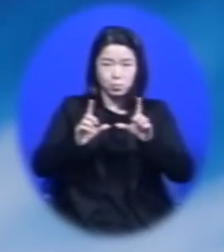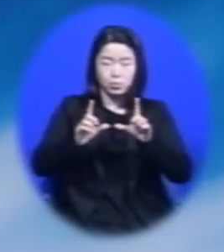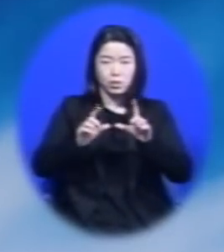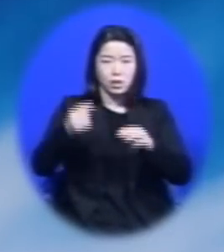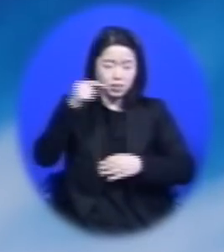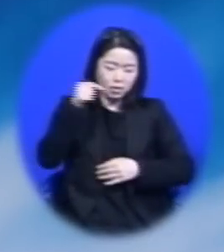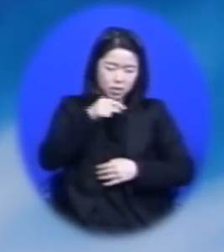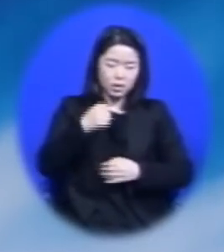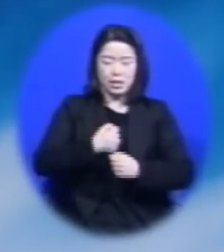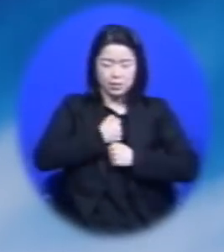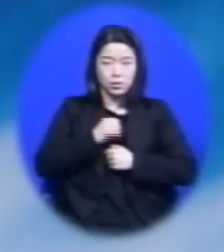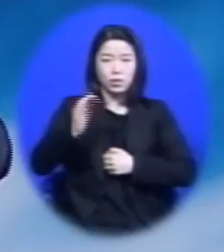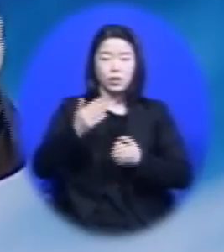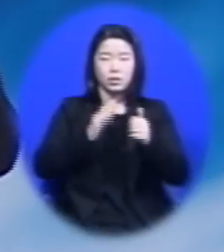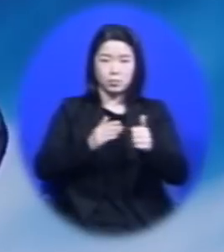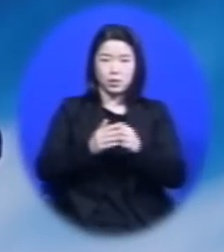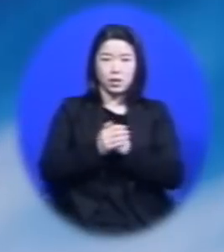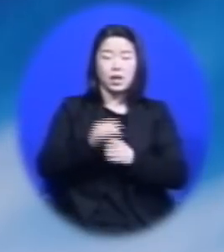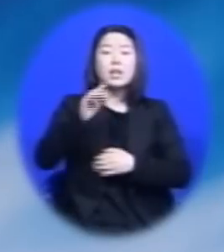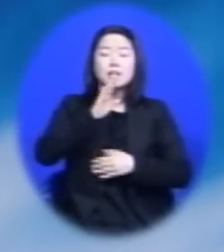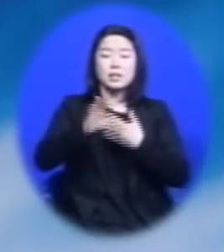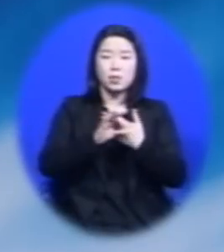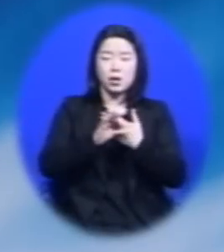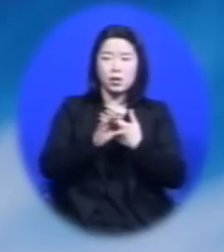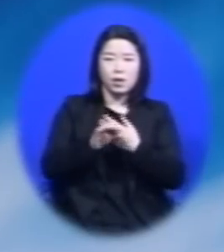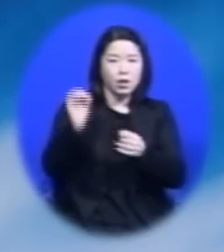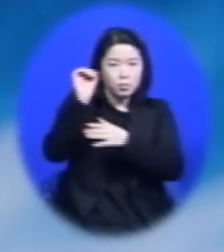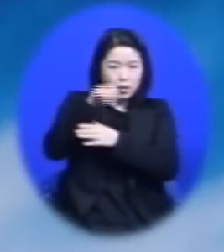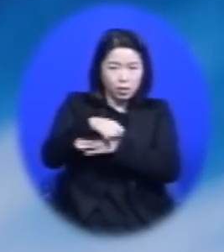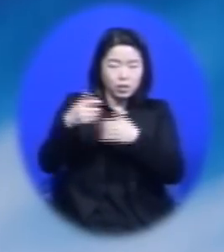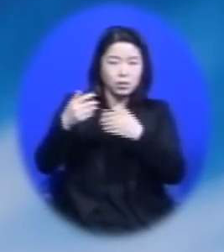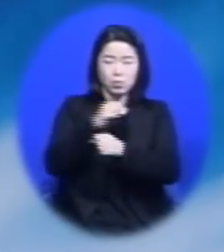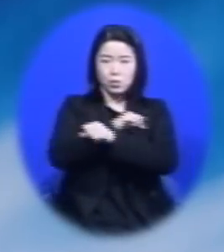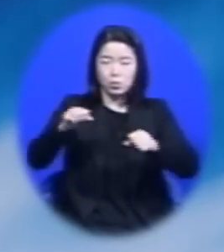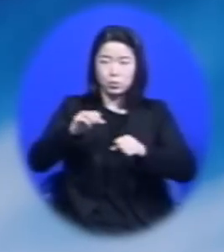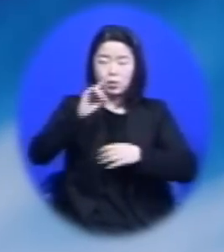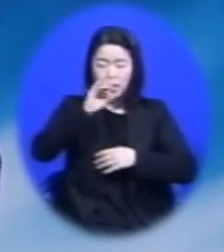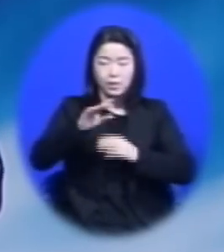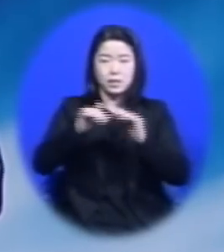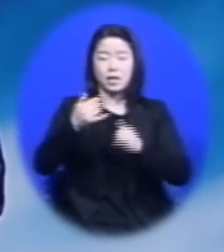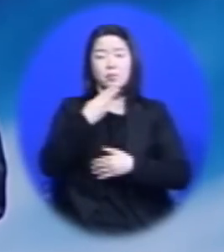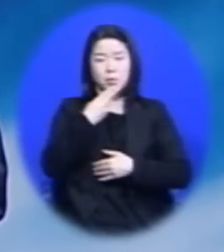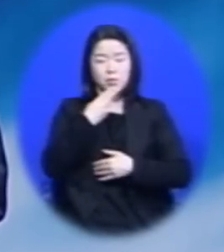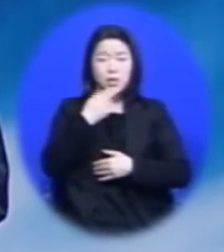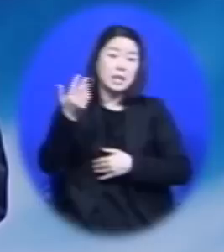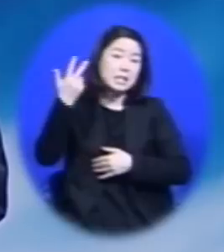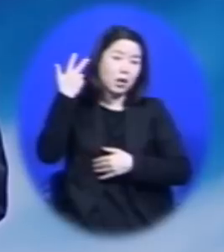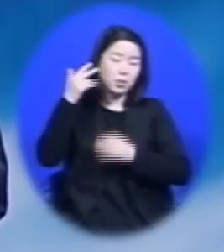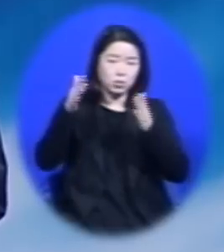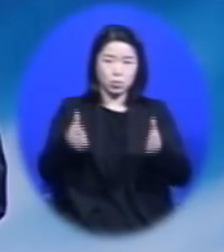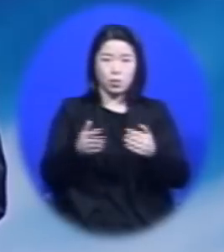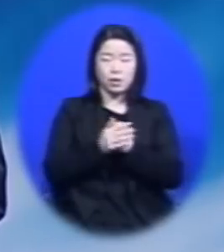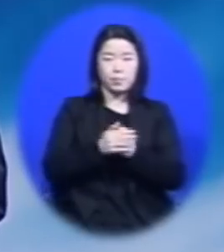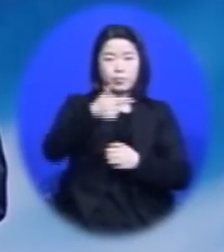지켜야 됩니다 그러면 용납이 안 될 사람이 없습니다 지난 주간에